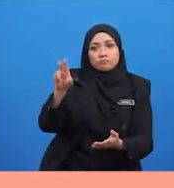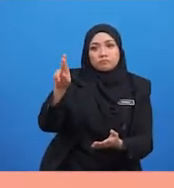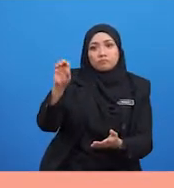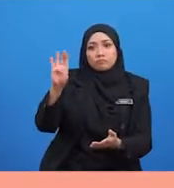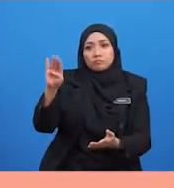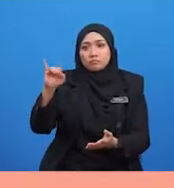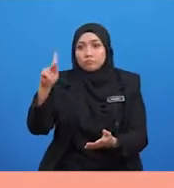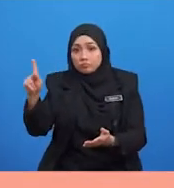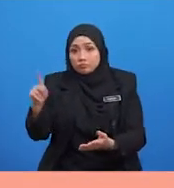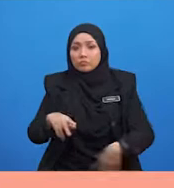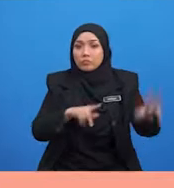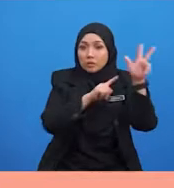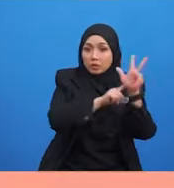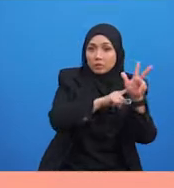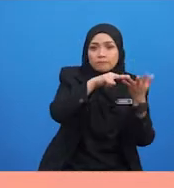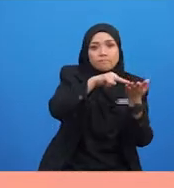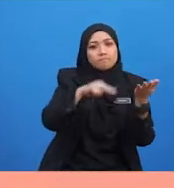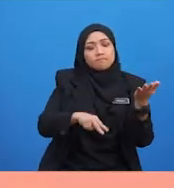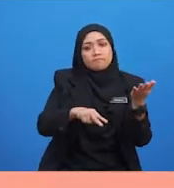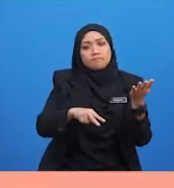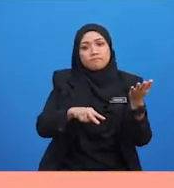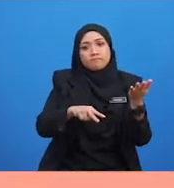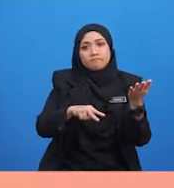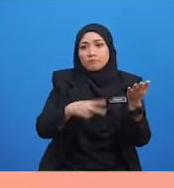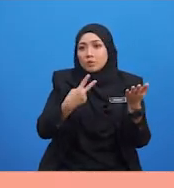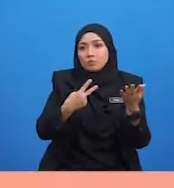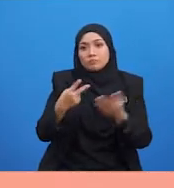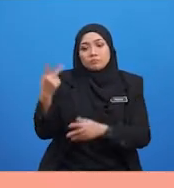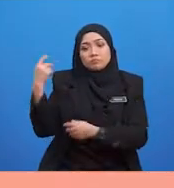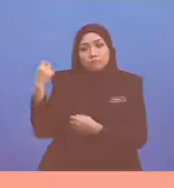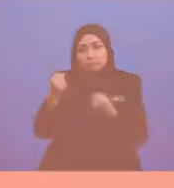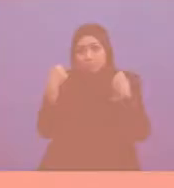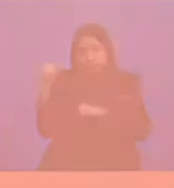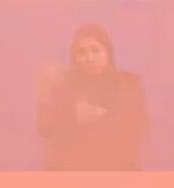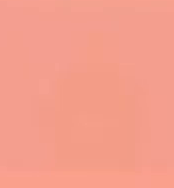3. Penurunan prestasi atlet.